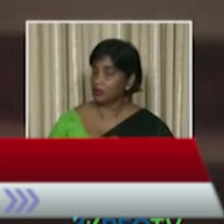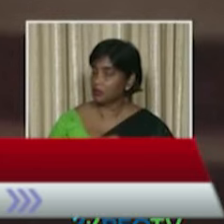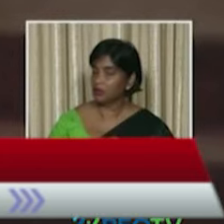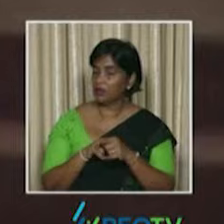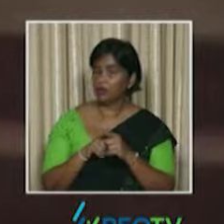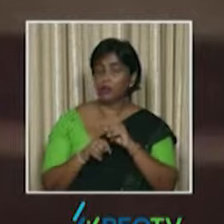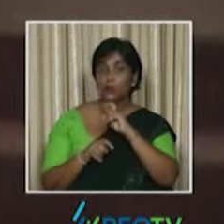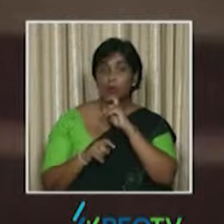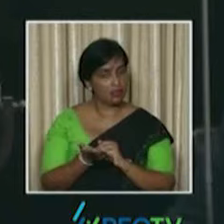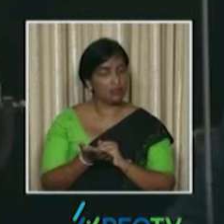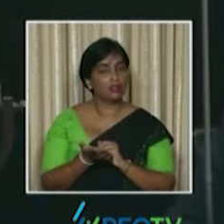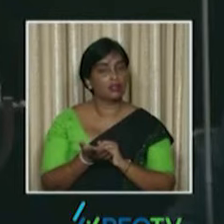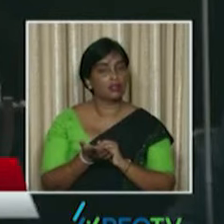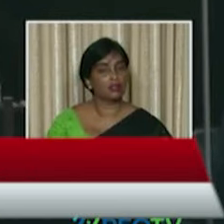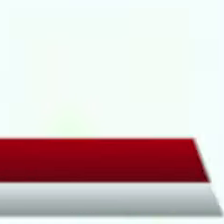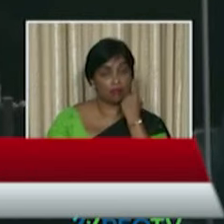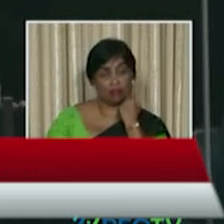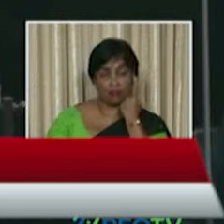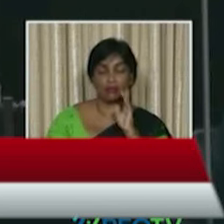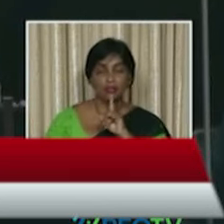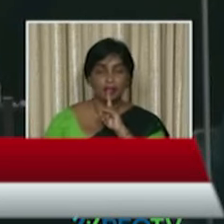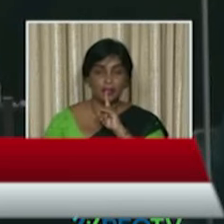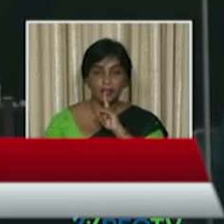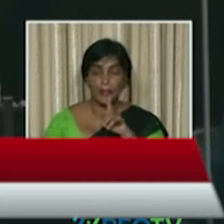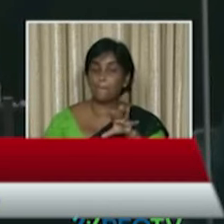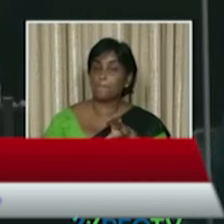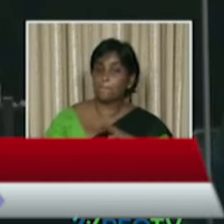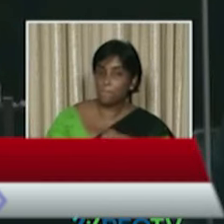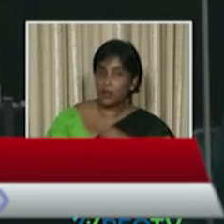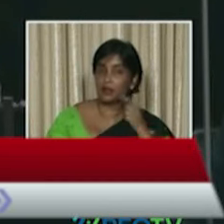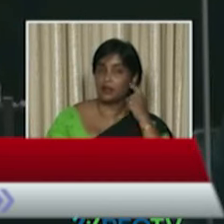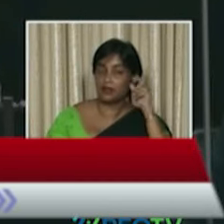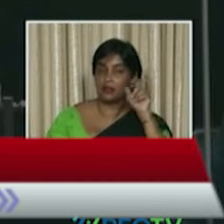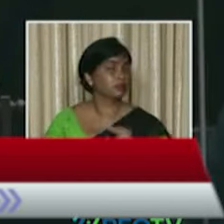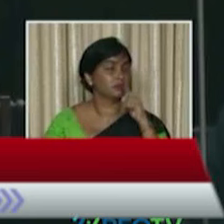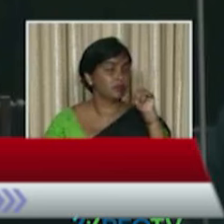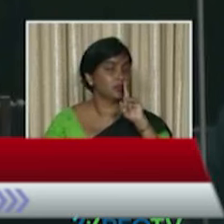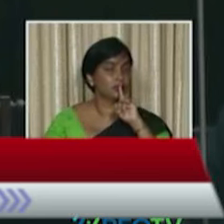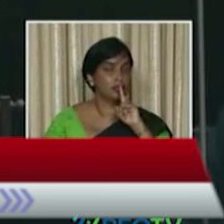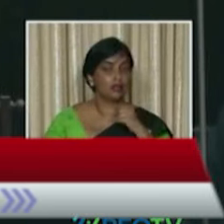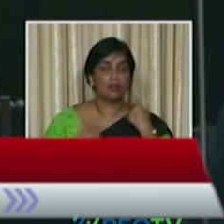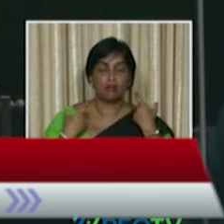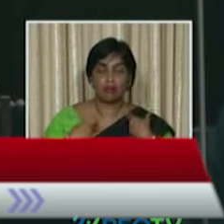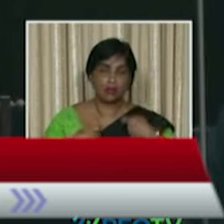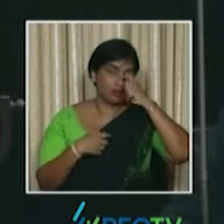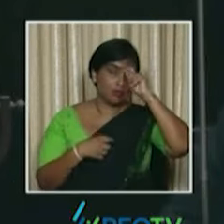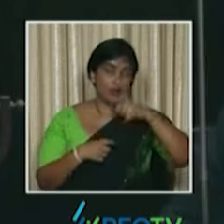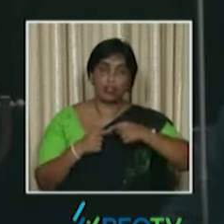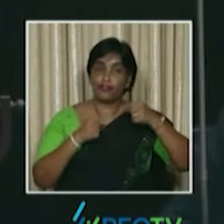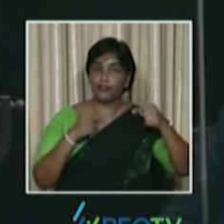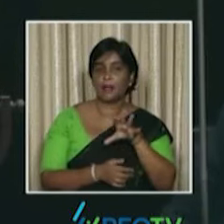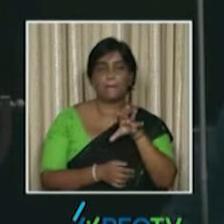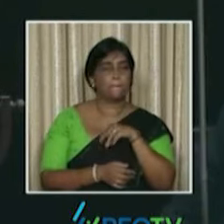මෙව්වා උසාවියේ සාකච්ඡාවට ගත්තේ නැහැ උගත්තේයි කියලා අපි පිළිගන්න හිතන කෙනෙක් කියනවා පෞගේ දවසක රාජපක්ෂ මහතුරුන්ට විරුද්ධව